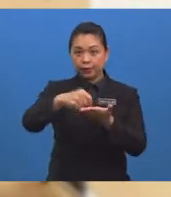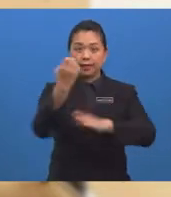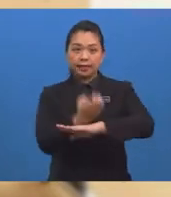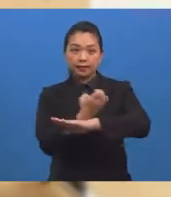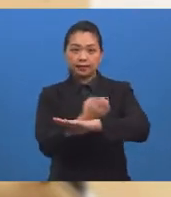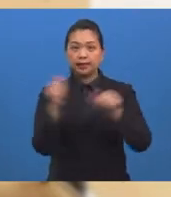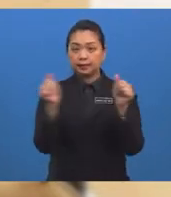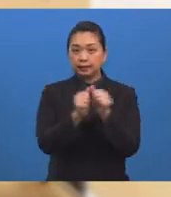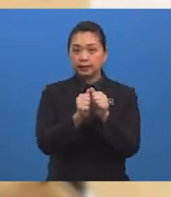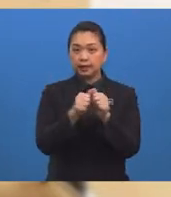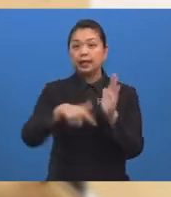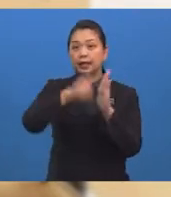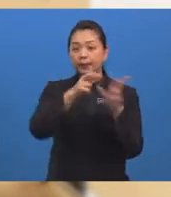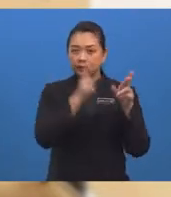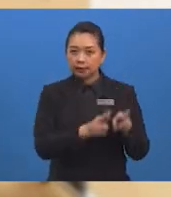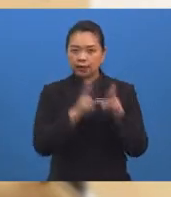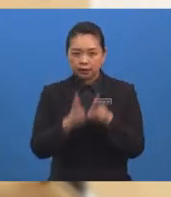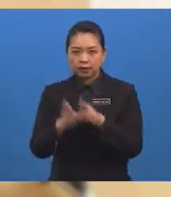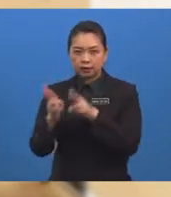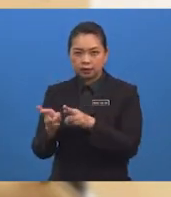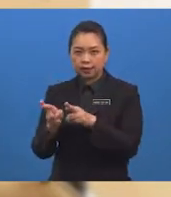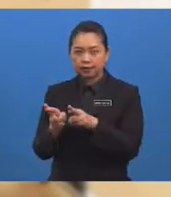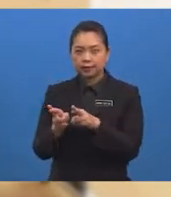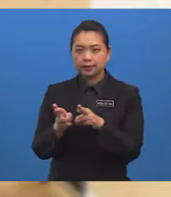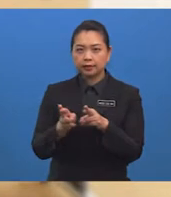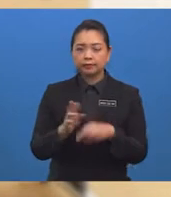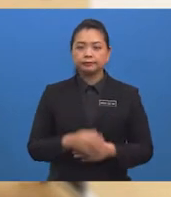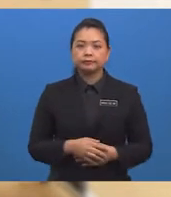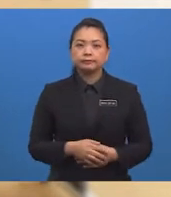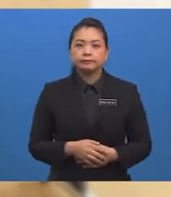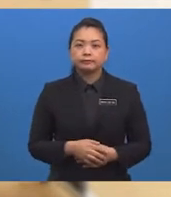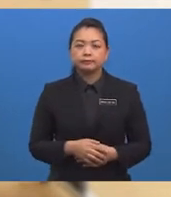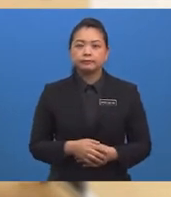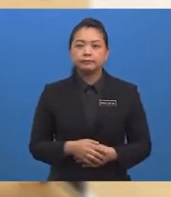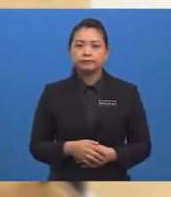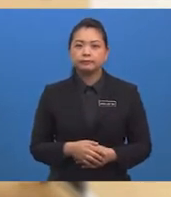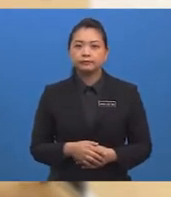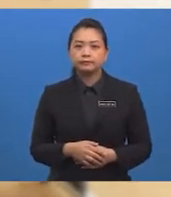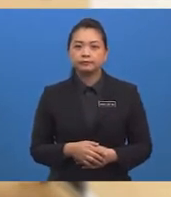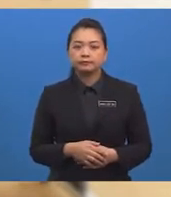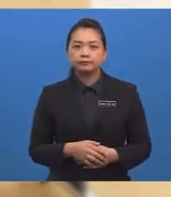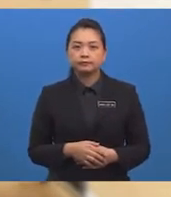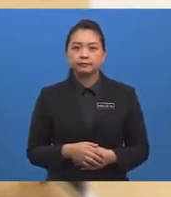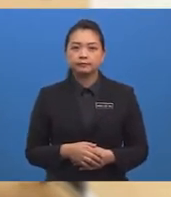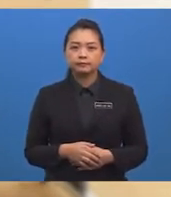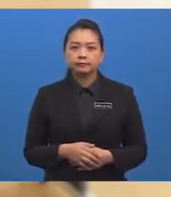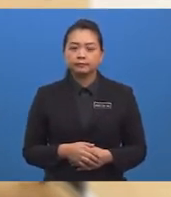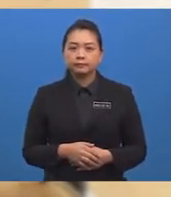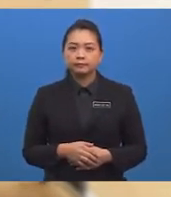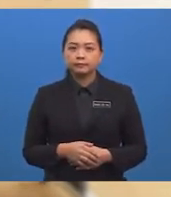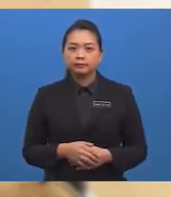esei dengan lebih terancang jika soalan yang berkaitan dengan topik ini diajukan dalam peperiksaan